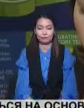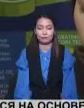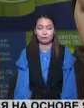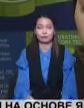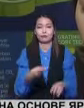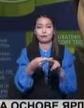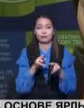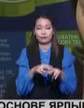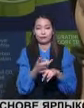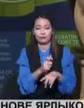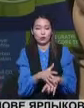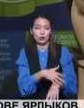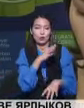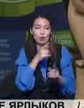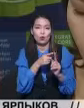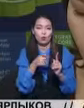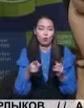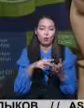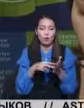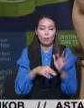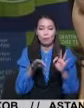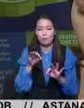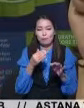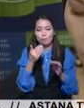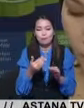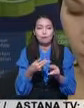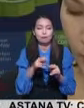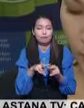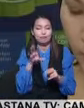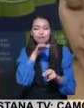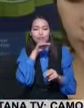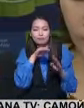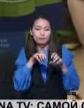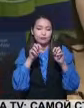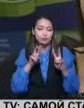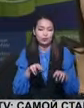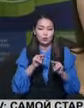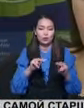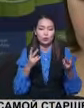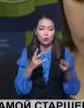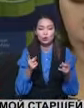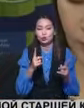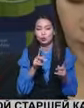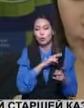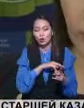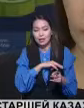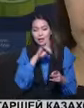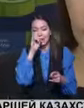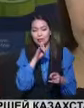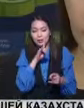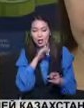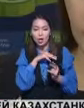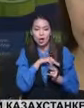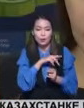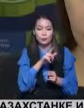Это очень долгосрочный проект. Он требует обучения, квалификации профессионалов. И на самом деле мы здесь для того, чтобы работать с казахстанскими